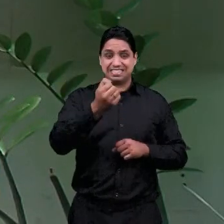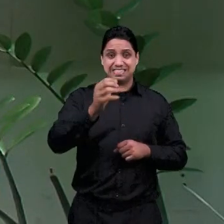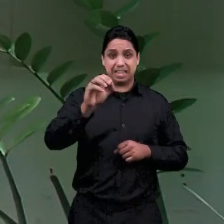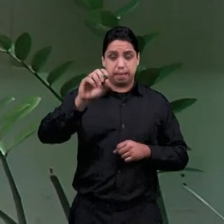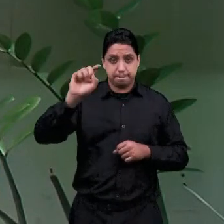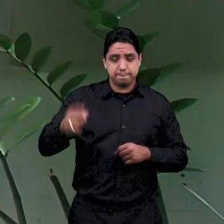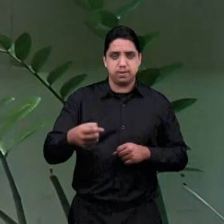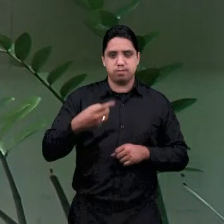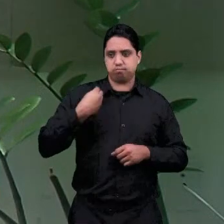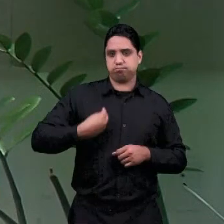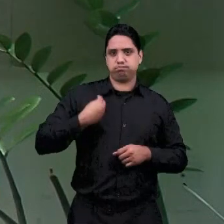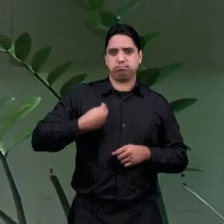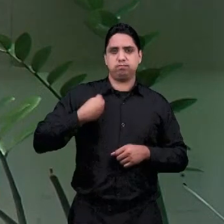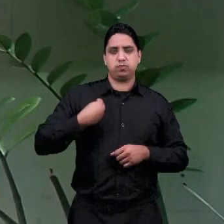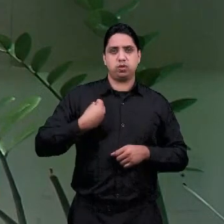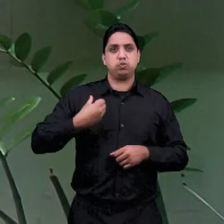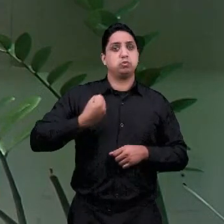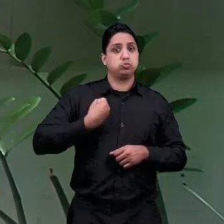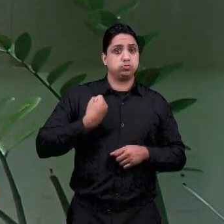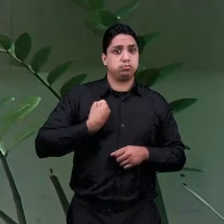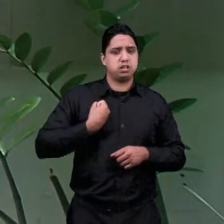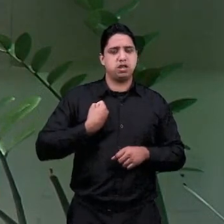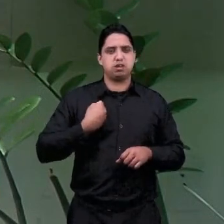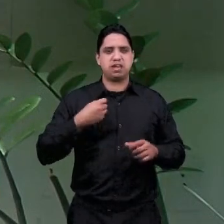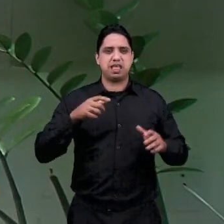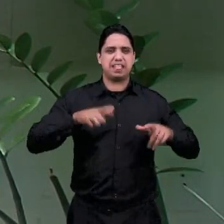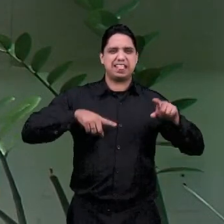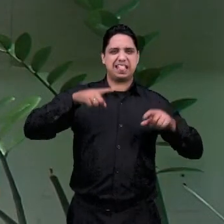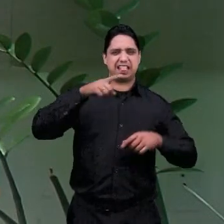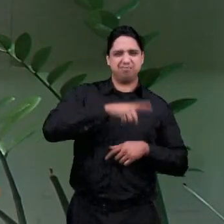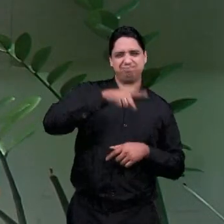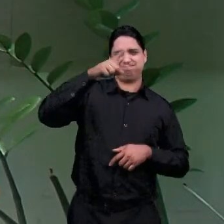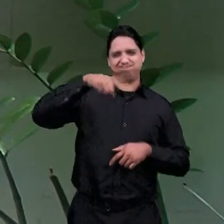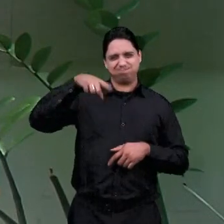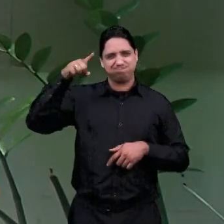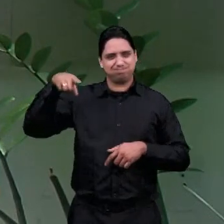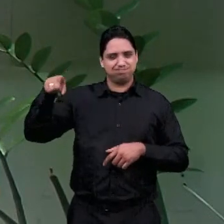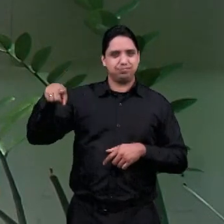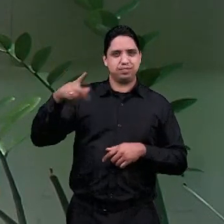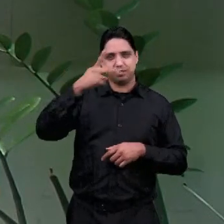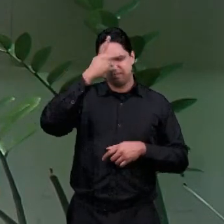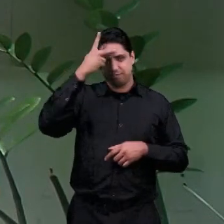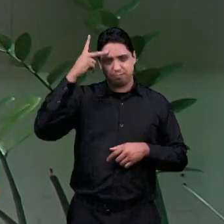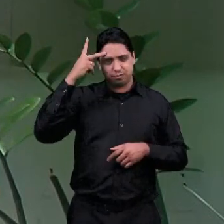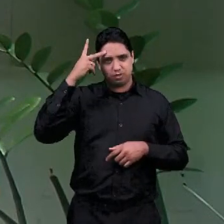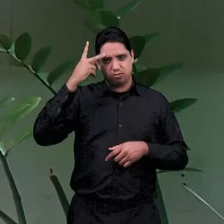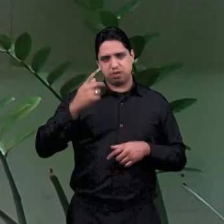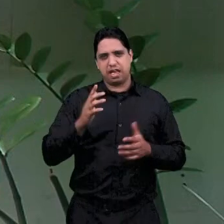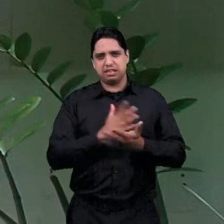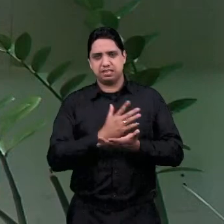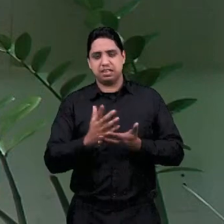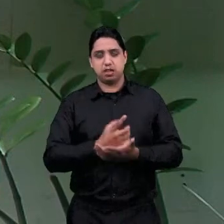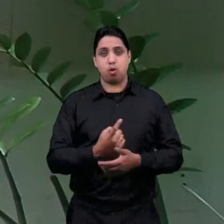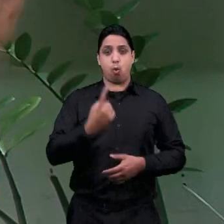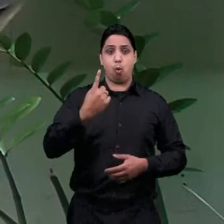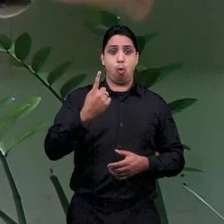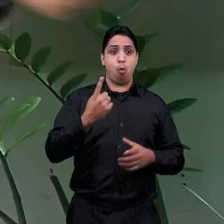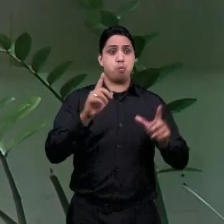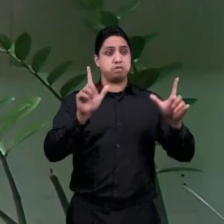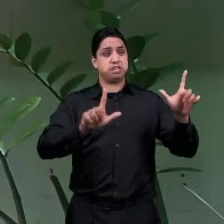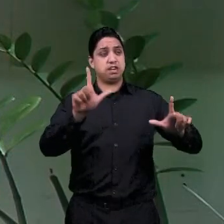près. Un nombre qui varie beaucoup parce qu'il y a des personnes, un seul appareil, des